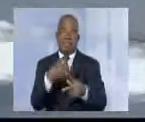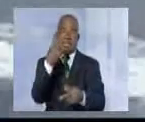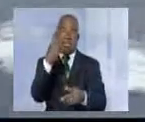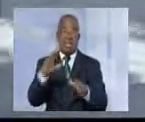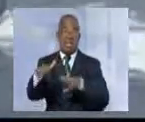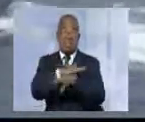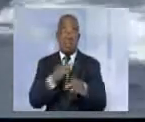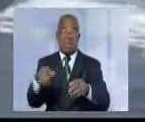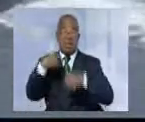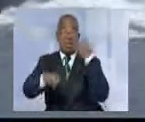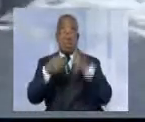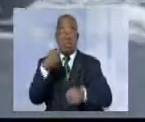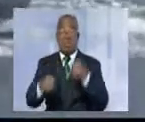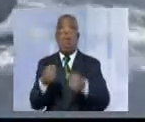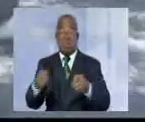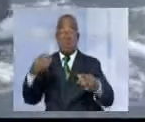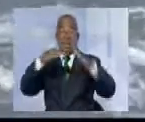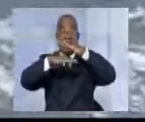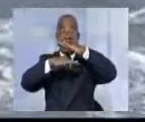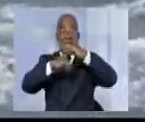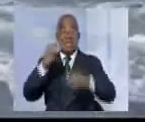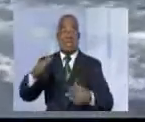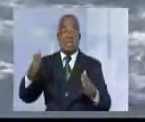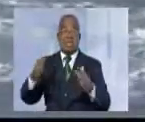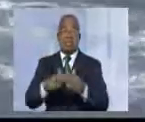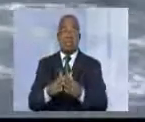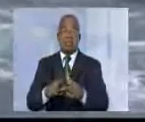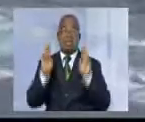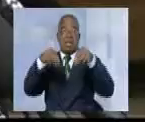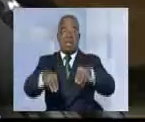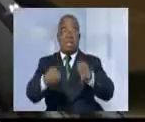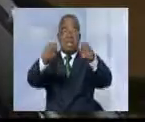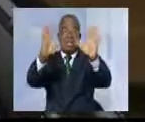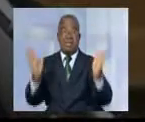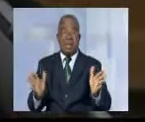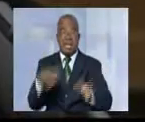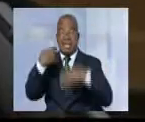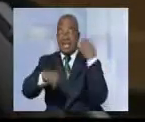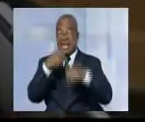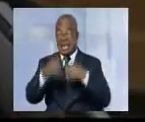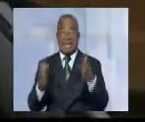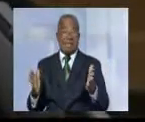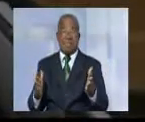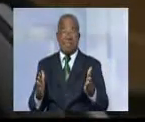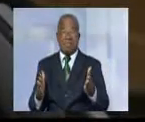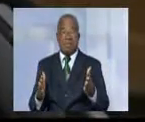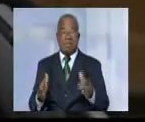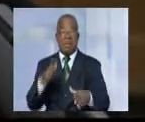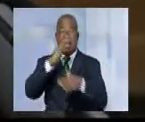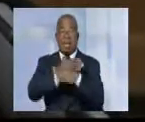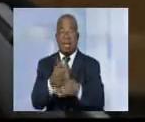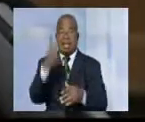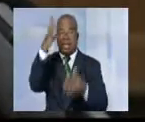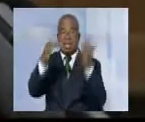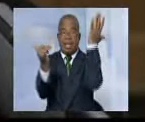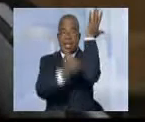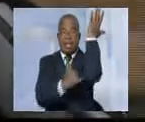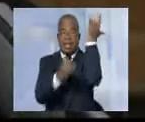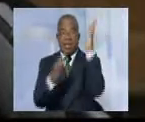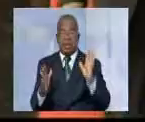îles Senkaku, actuellement administrées par le Japon. Le Premier ministre japonais Shinzo Abe a prévenu qu'il repousserait toute tentative